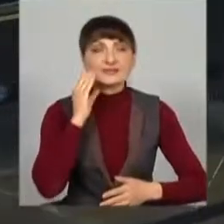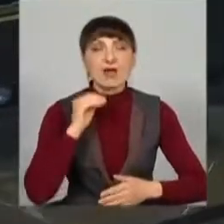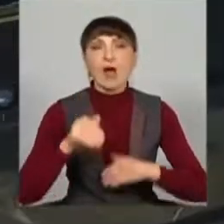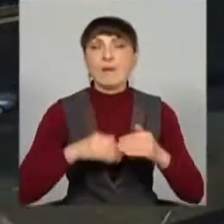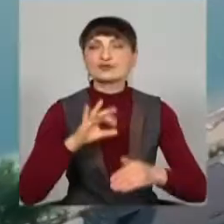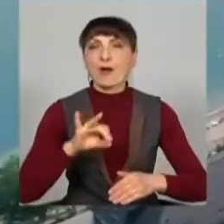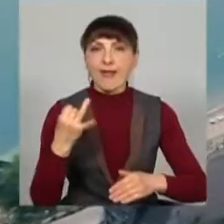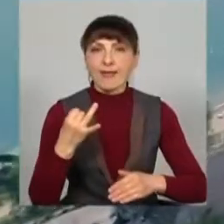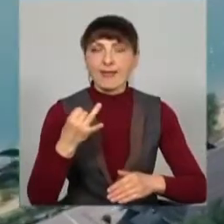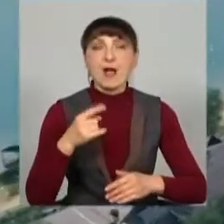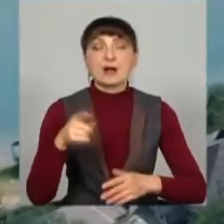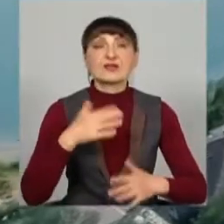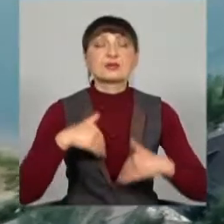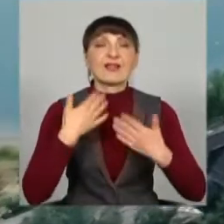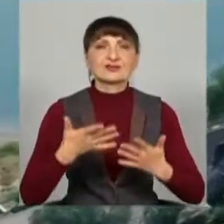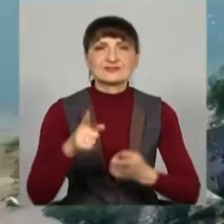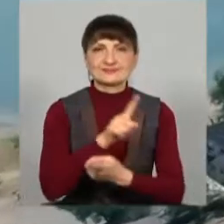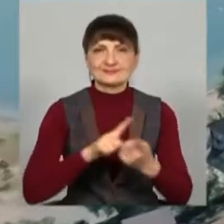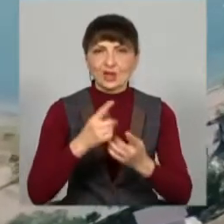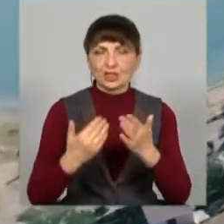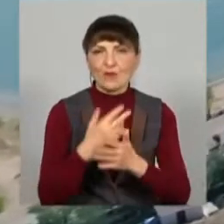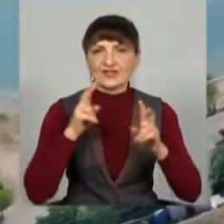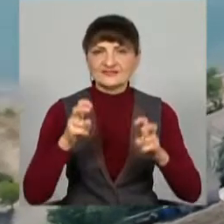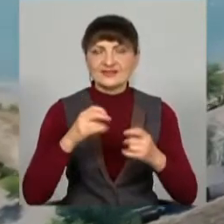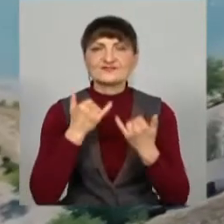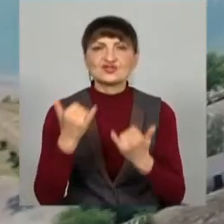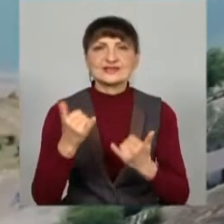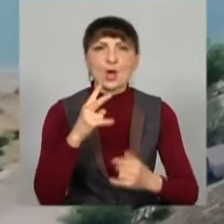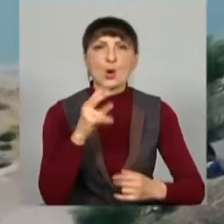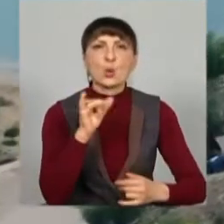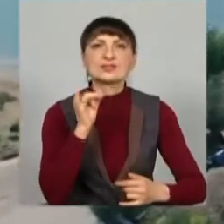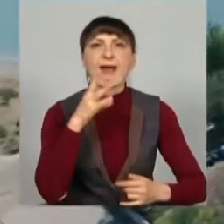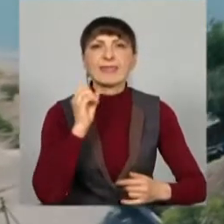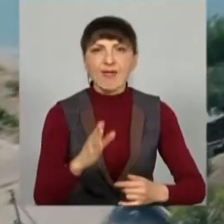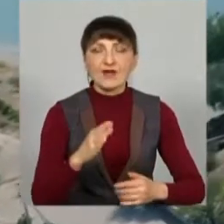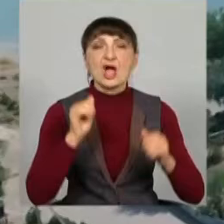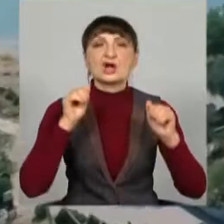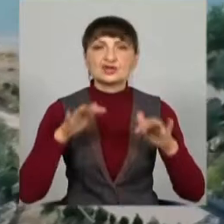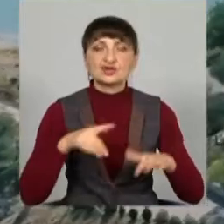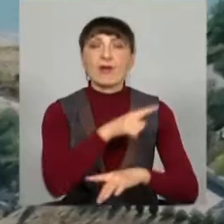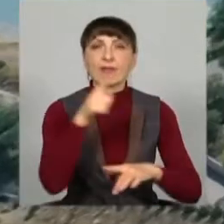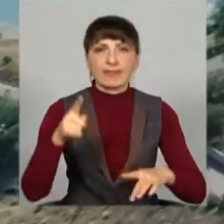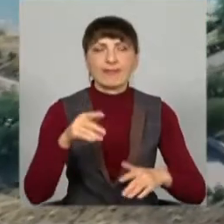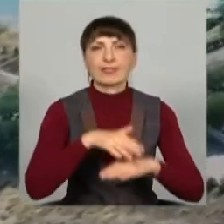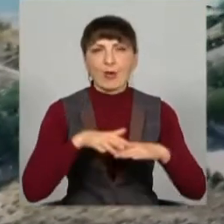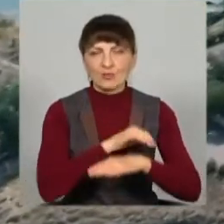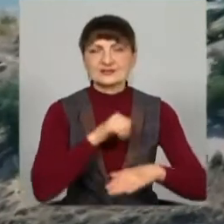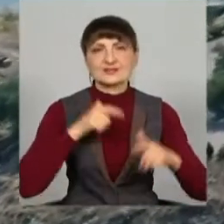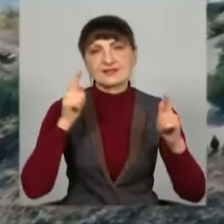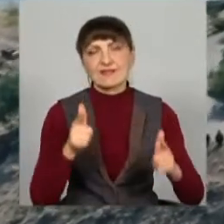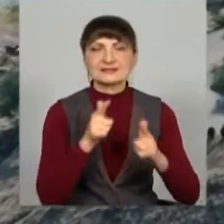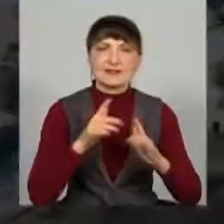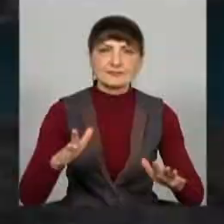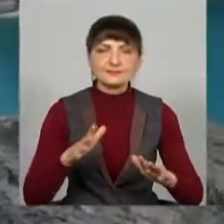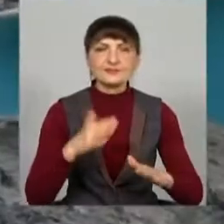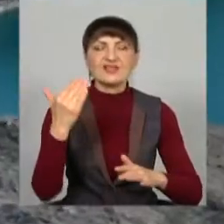Этот город президент страны предложил переименовать в честь Динмухамеда Кунаева. Решение глава государства оставил за народом. Имена нашего великого народа и